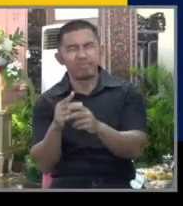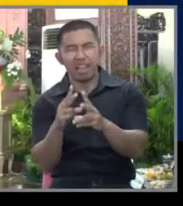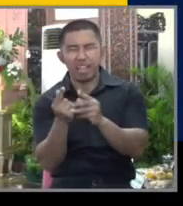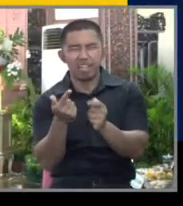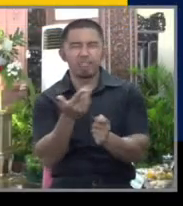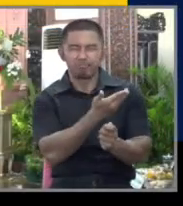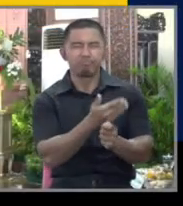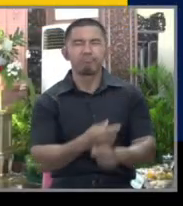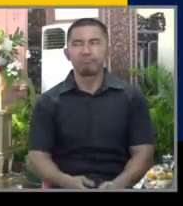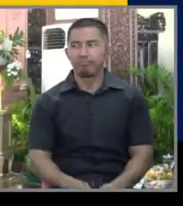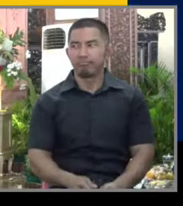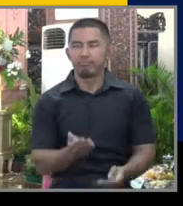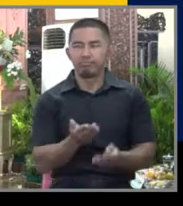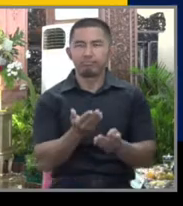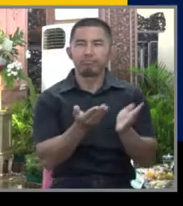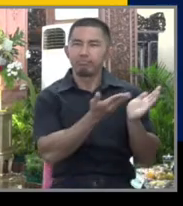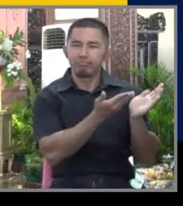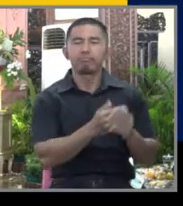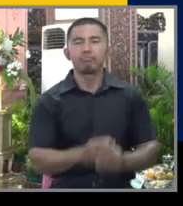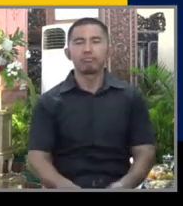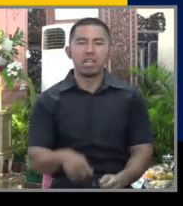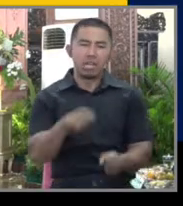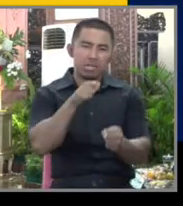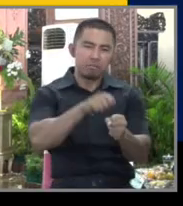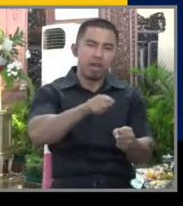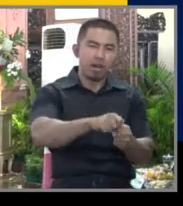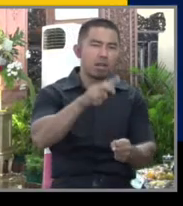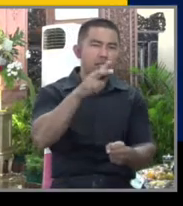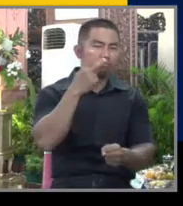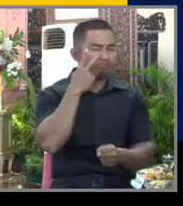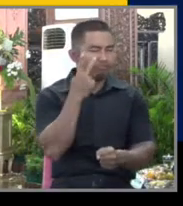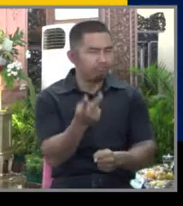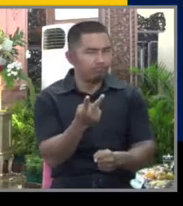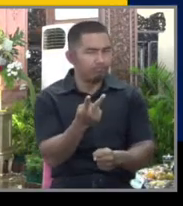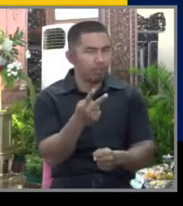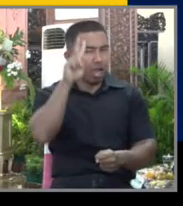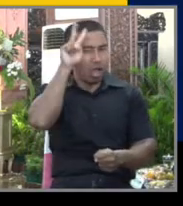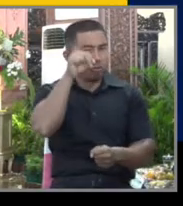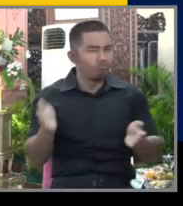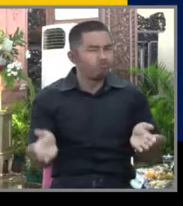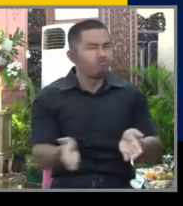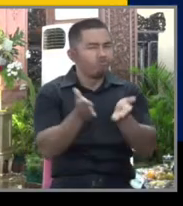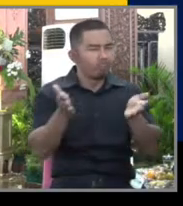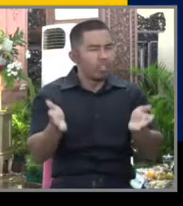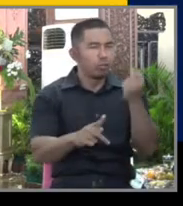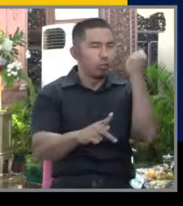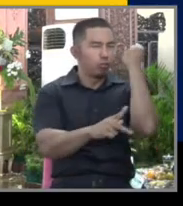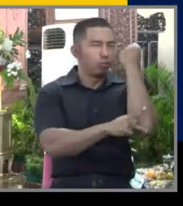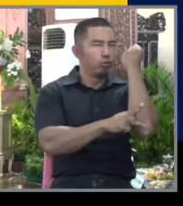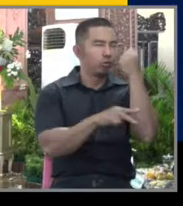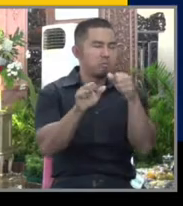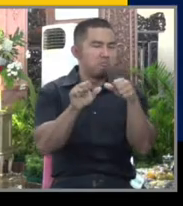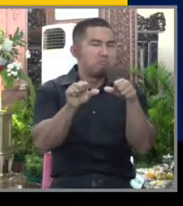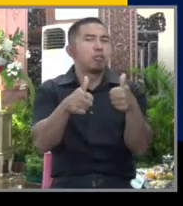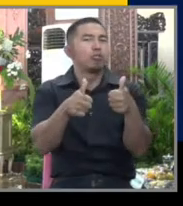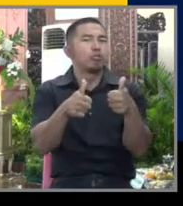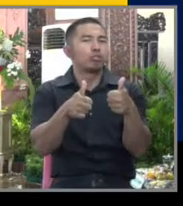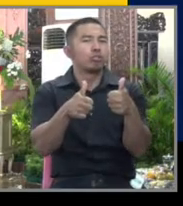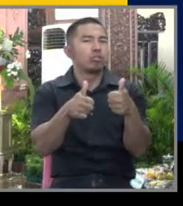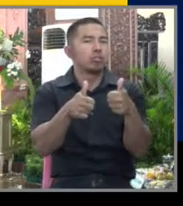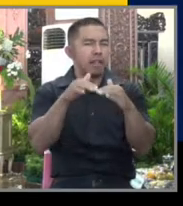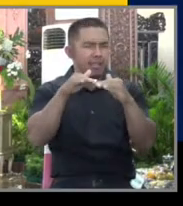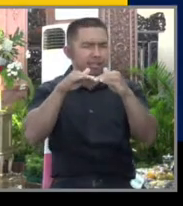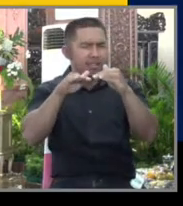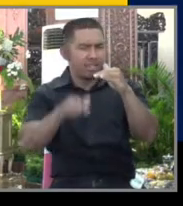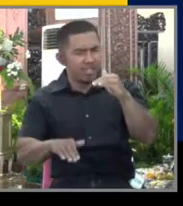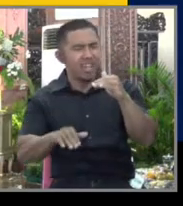apa Jepara sama rembang yang butuh perhatian untuk kita dorong Kudus ini paling paling bagus kalau semakin rendah paling